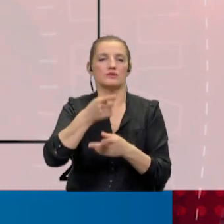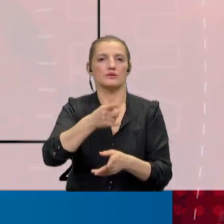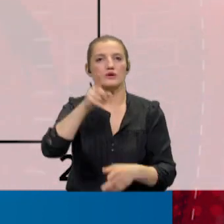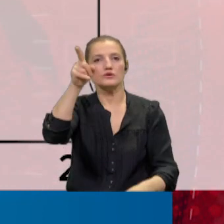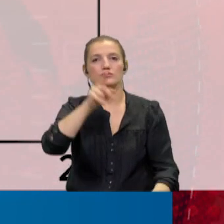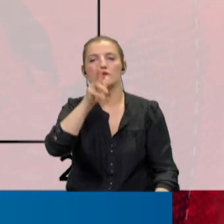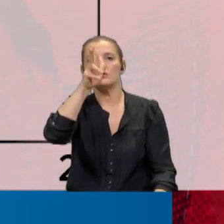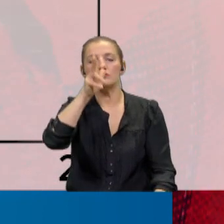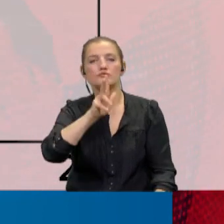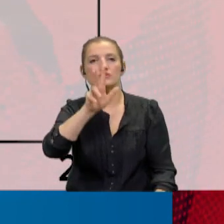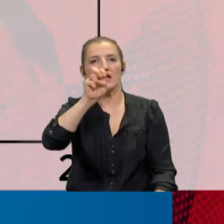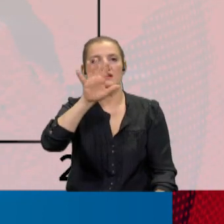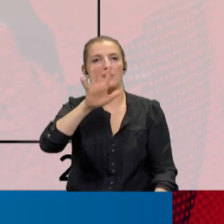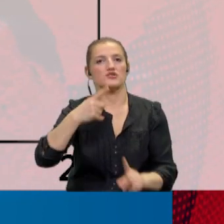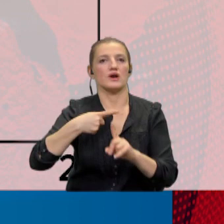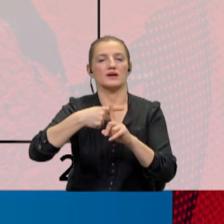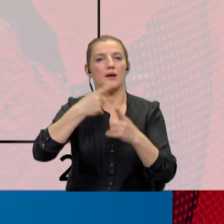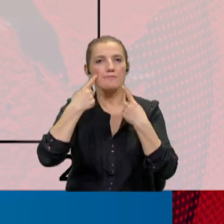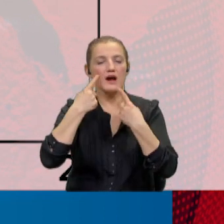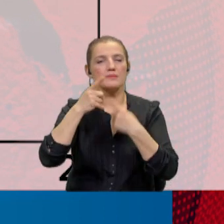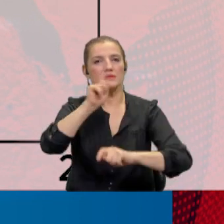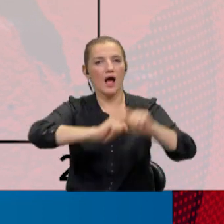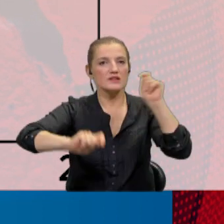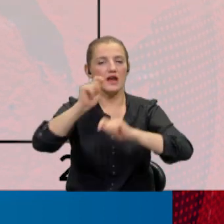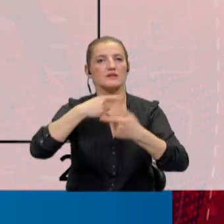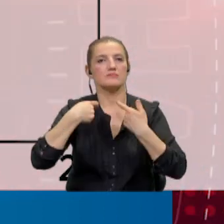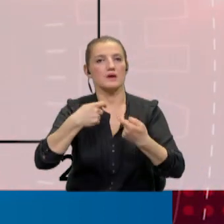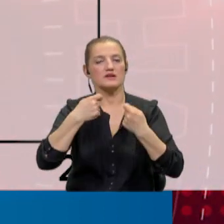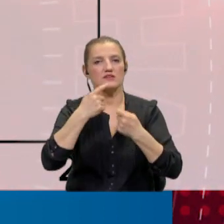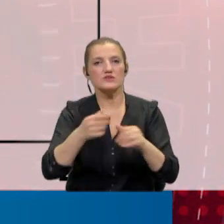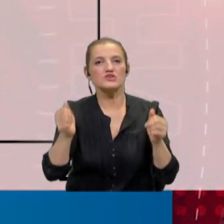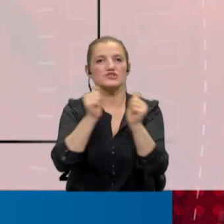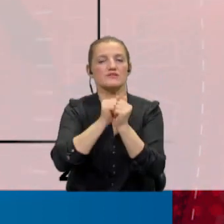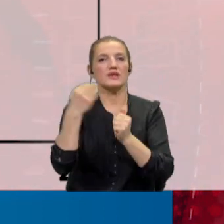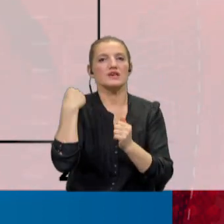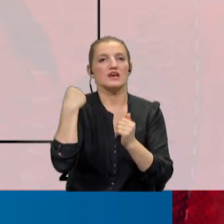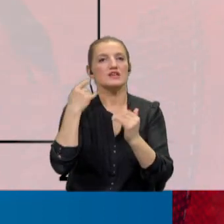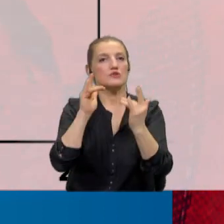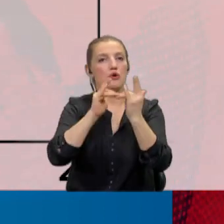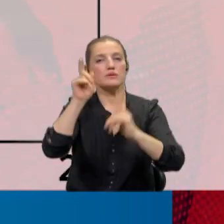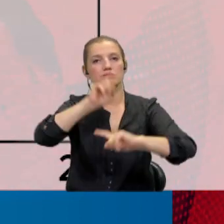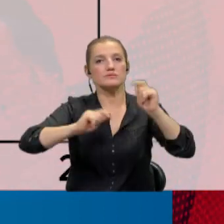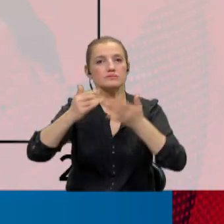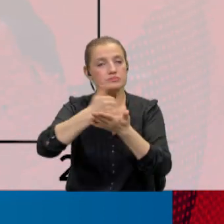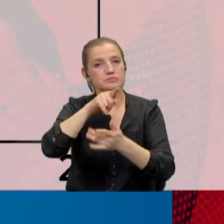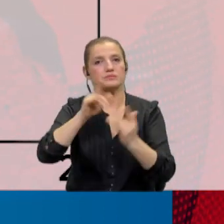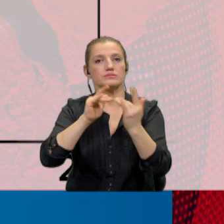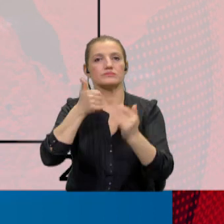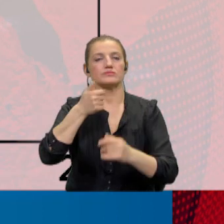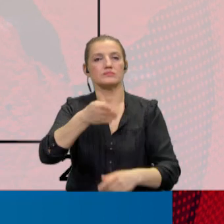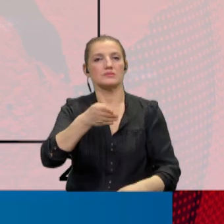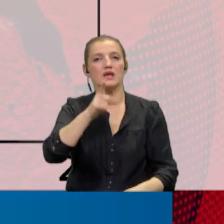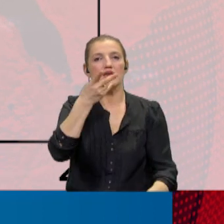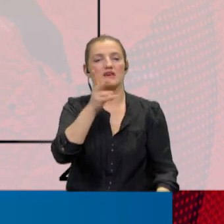yüzde 385 artı Bakım ve Onarım maliyetini de solladı ı yeni köprü yapım bütçesine ulaştık 2015